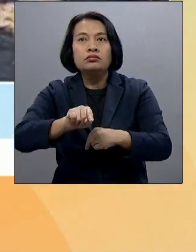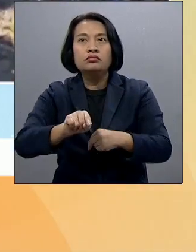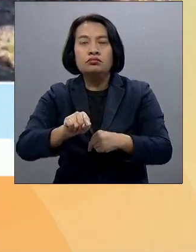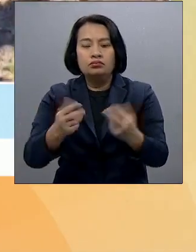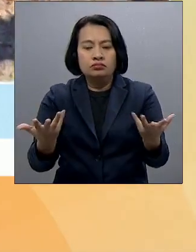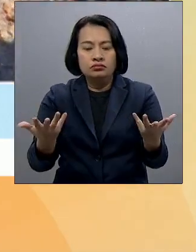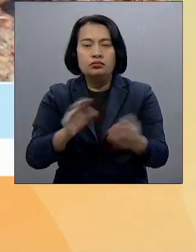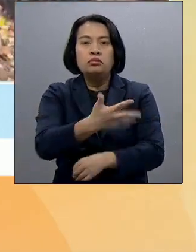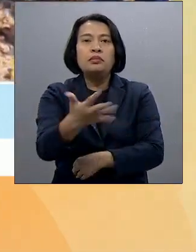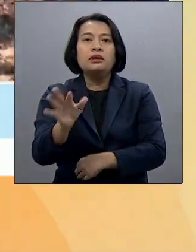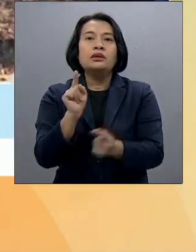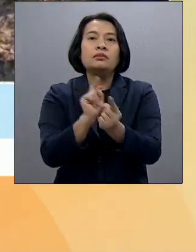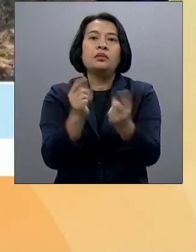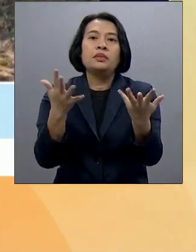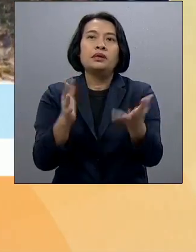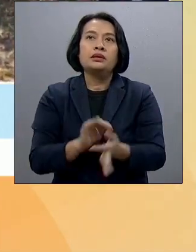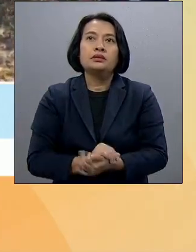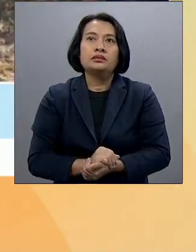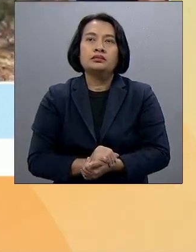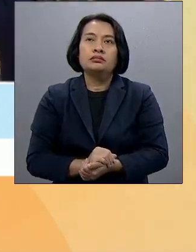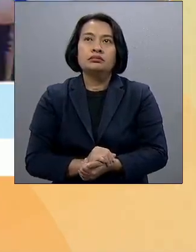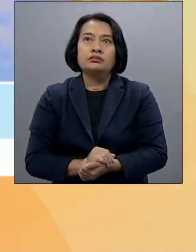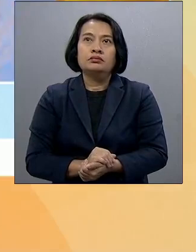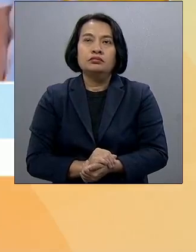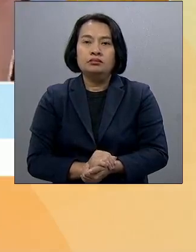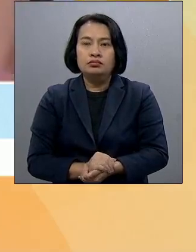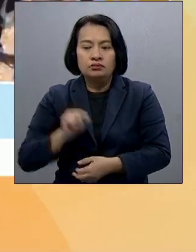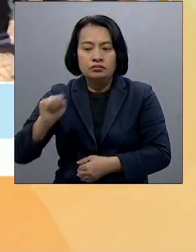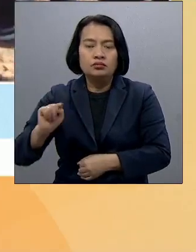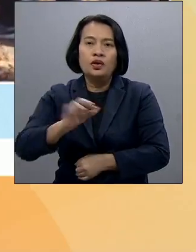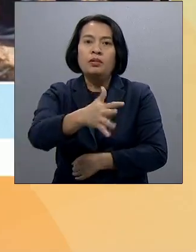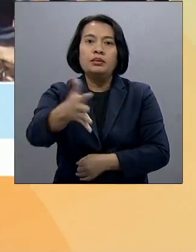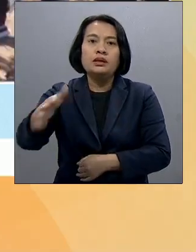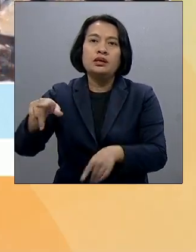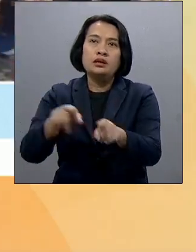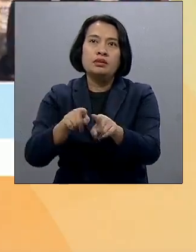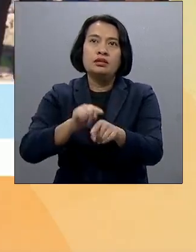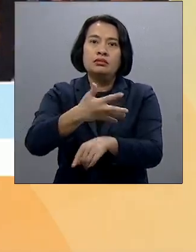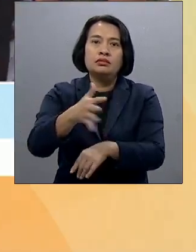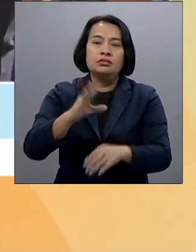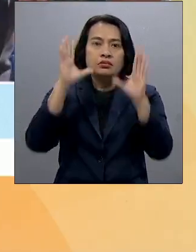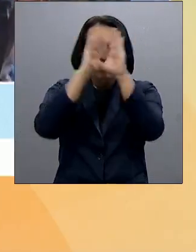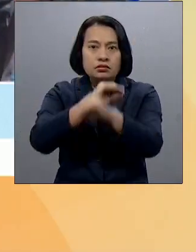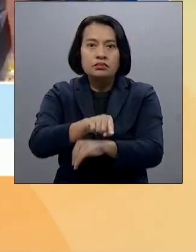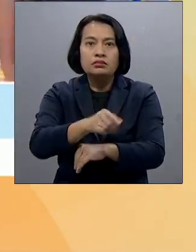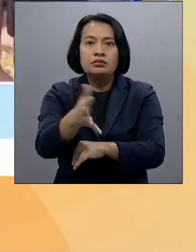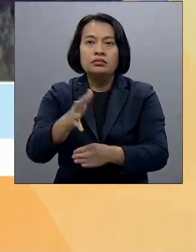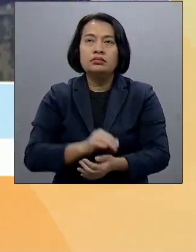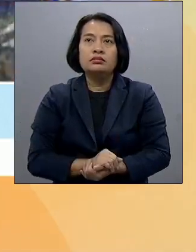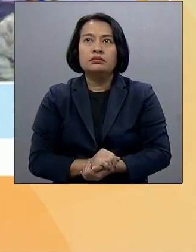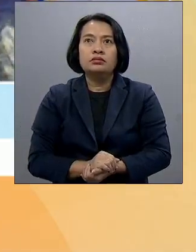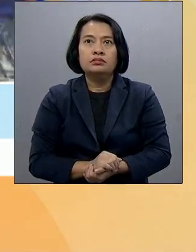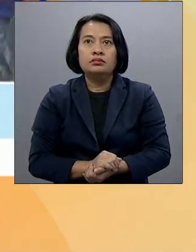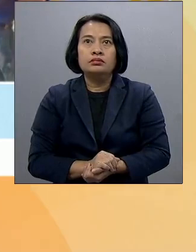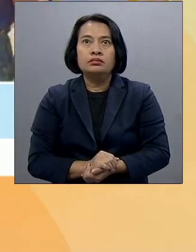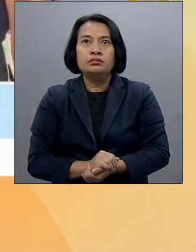ครับทั้งดูทางกล้อง CCTV ก็ไม่มีครับเมื่อคืนนะครับ ค่ะแล้วมีการคาดการณ์ยังไงคะ ก็ไม่เจอเ